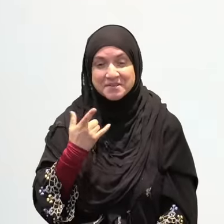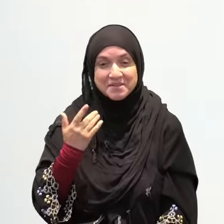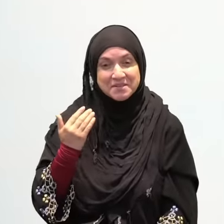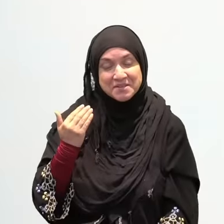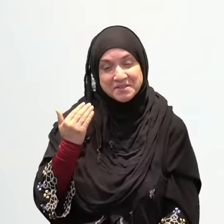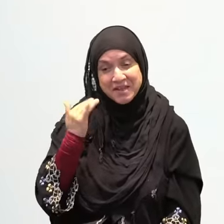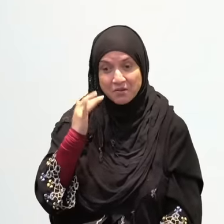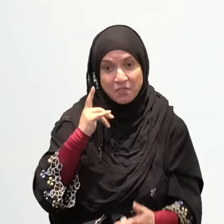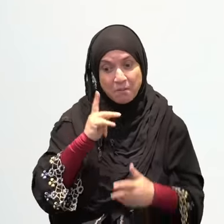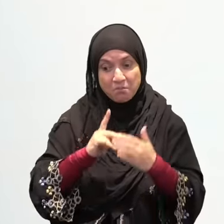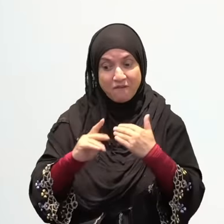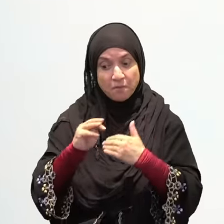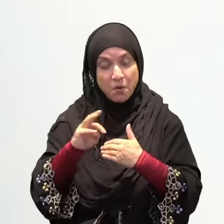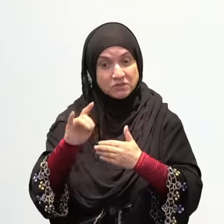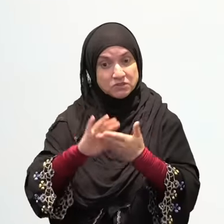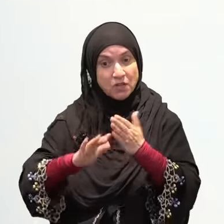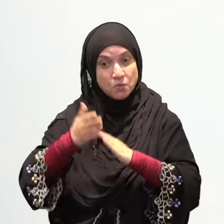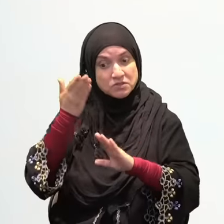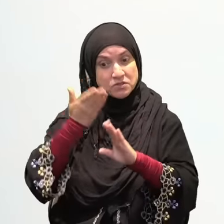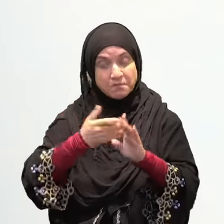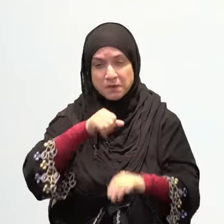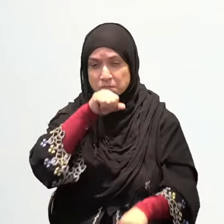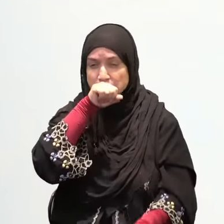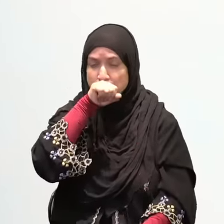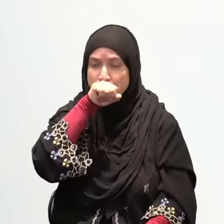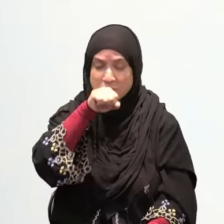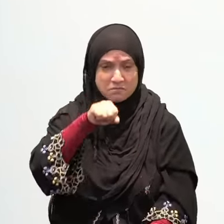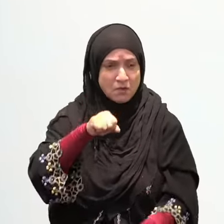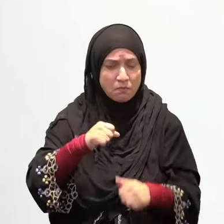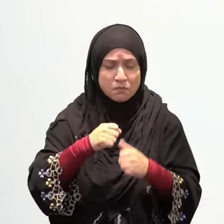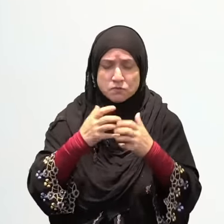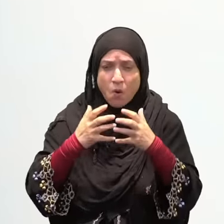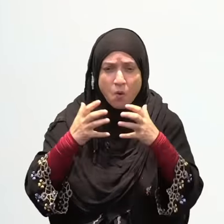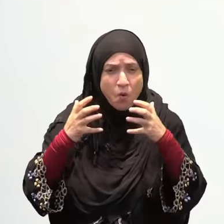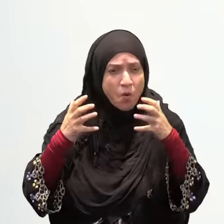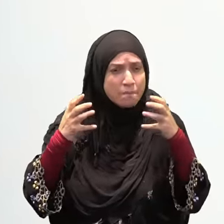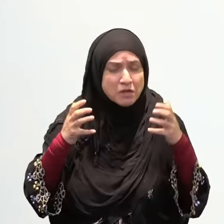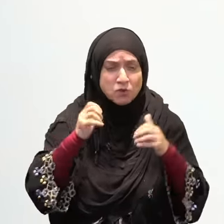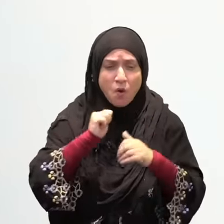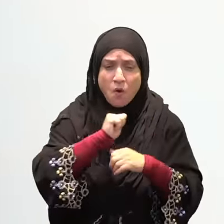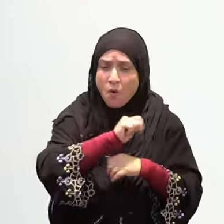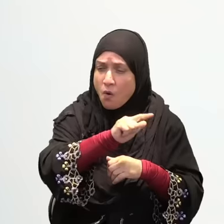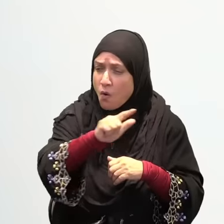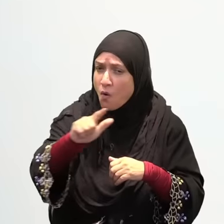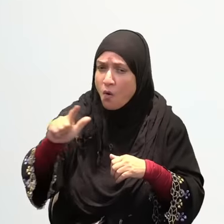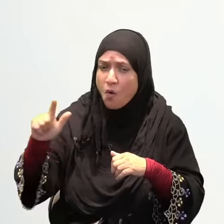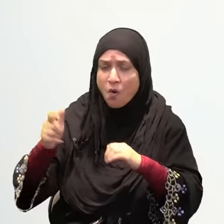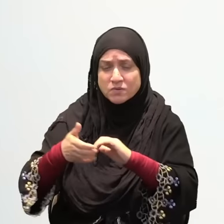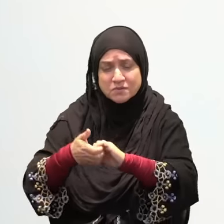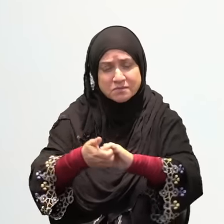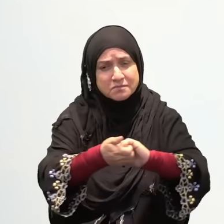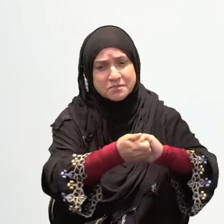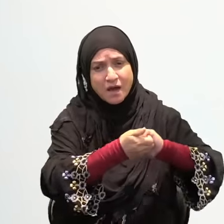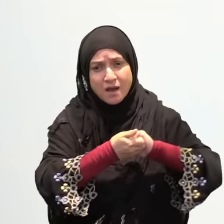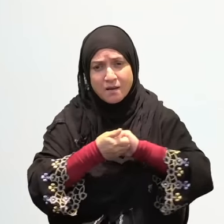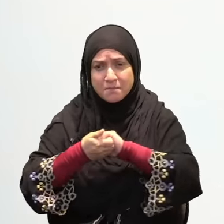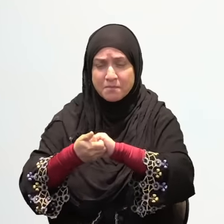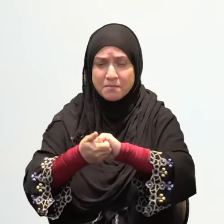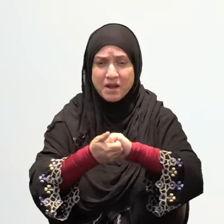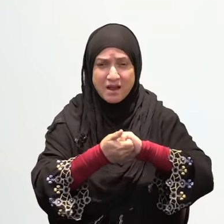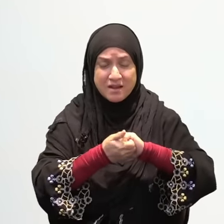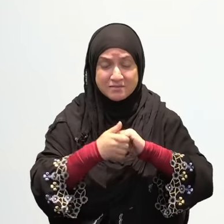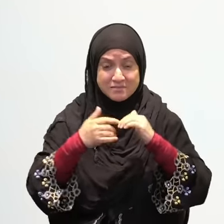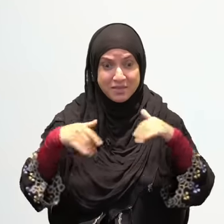Prophet ﷺ loved so much, who the companions loved so much, who the angels loved so much and were shy